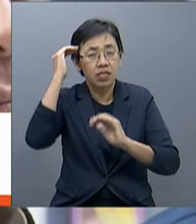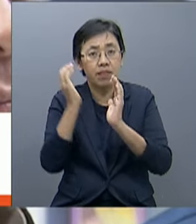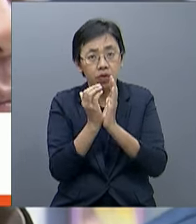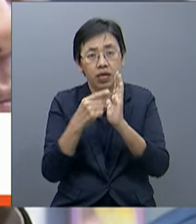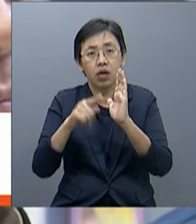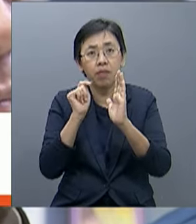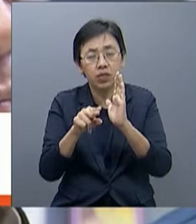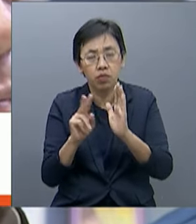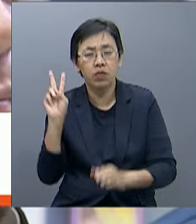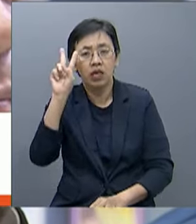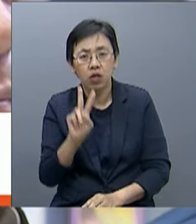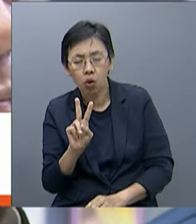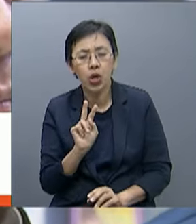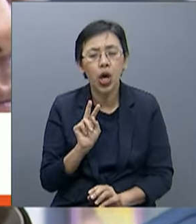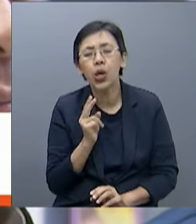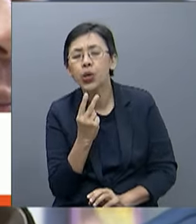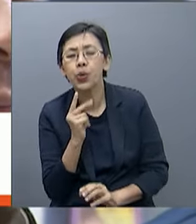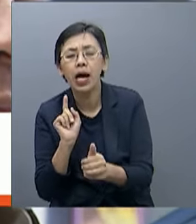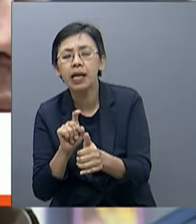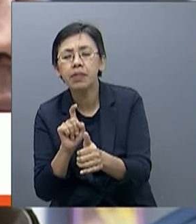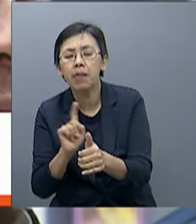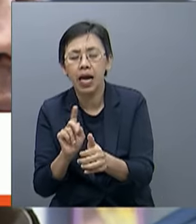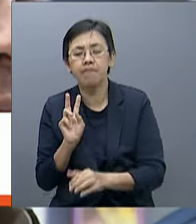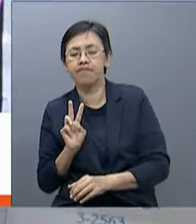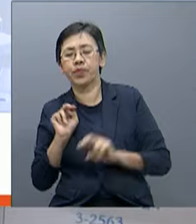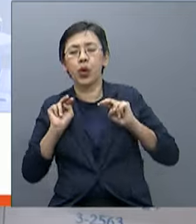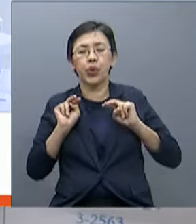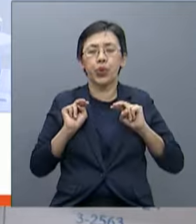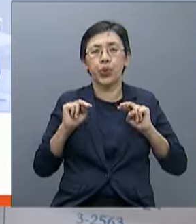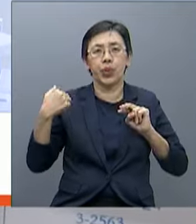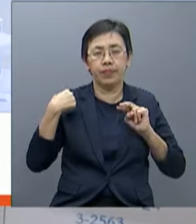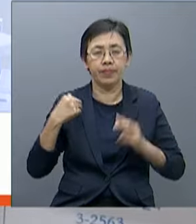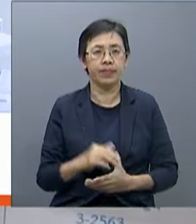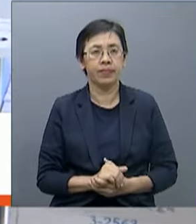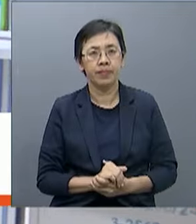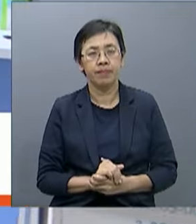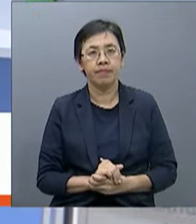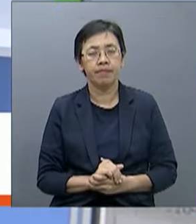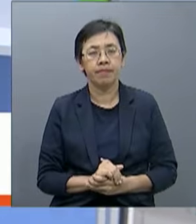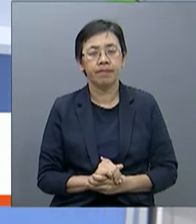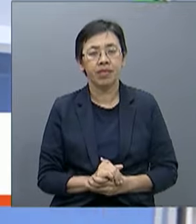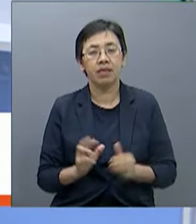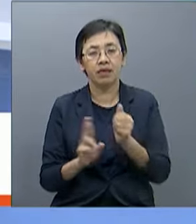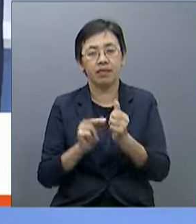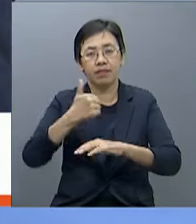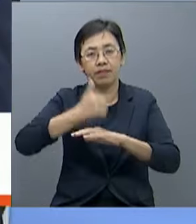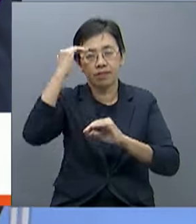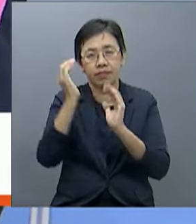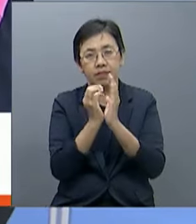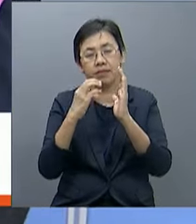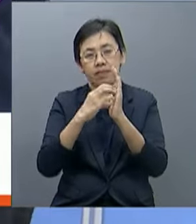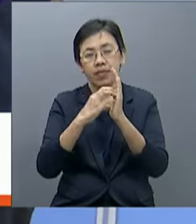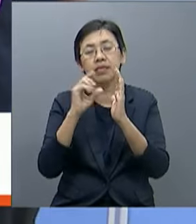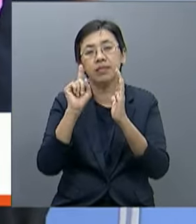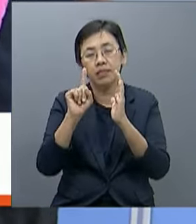ปทุมธานีร่วมติดตามการสอบสวนพลตำรวจตรีชยานนท์มีสติรองผู้บัญชาการตำรวจภูธรภาคหนึ่ง